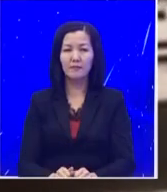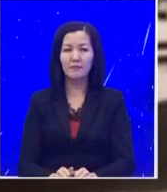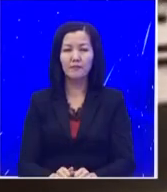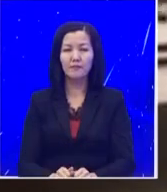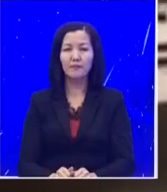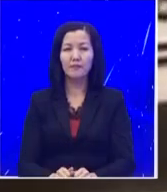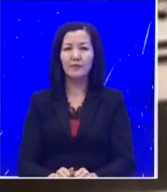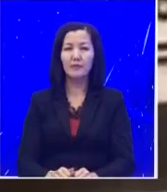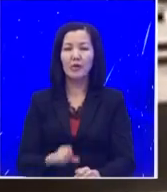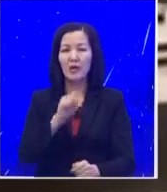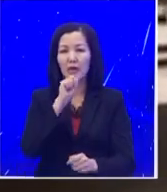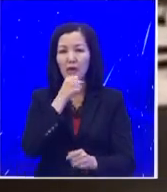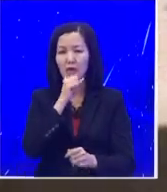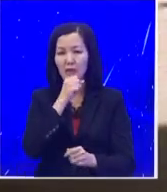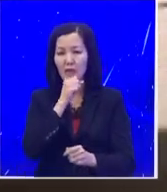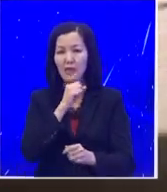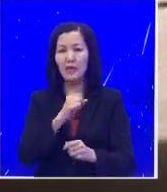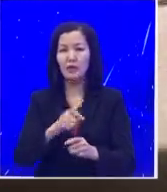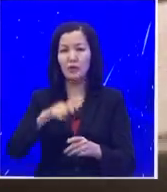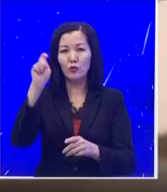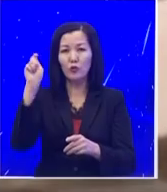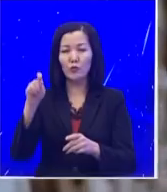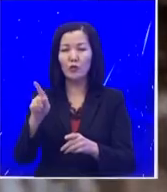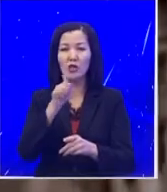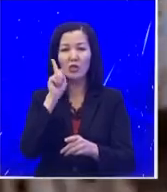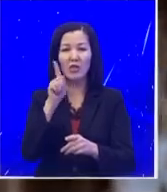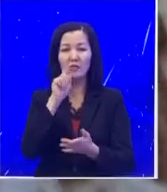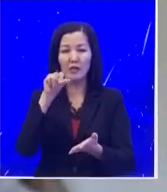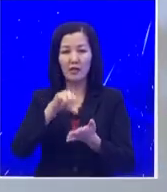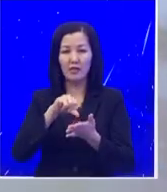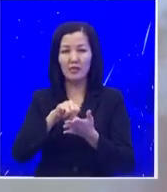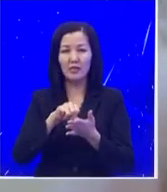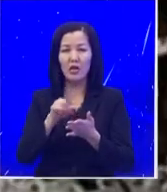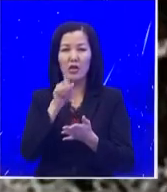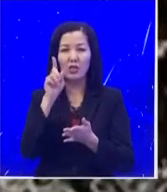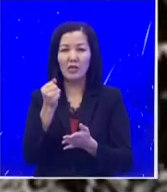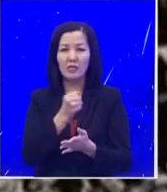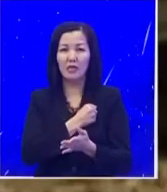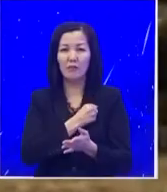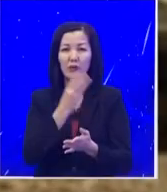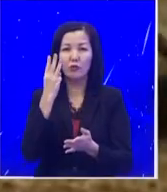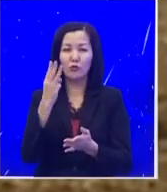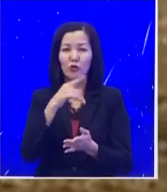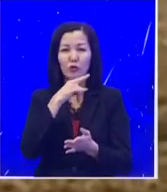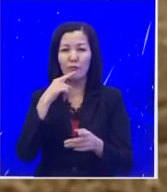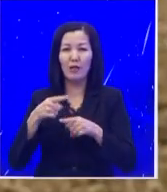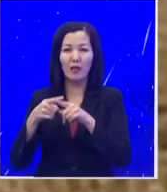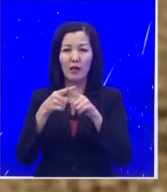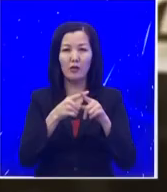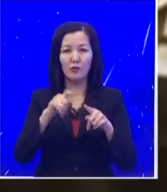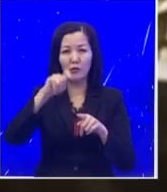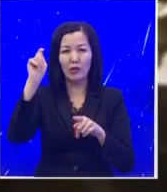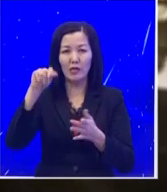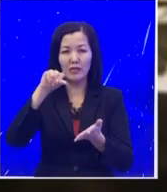Айтқанындай ақ, Ғайсата өмір мен өлім алаңына көгерім шағындаттанды. Соған қарамастан жас сарбаз 3-ші Беларусь Прибалтика майданында